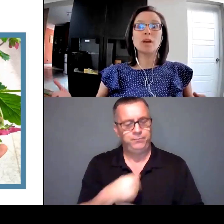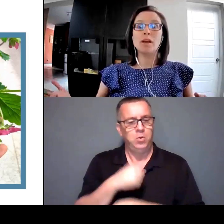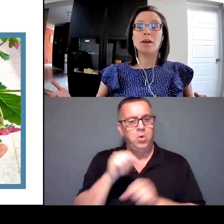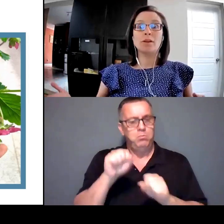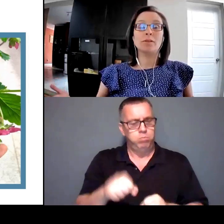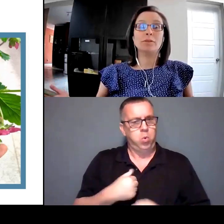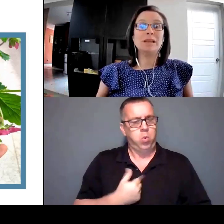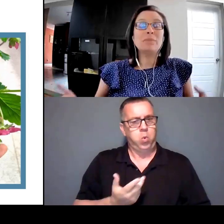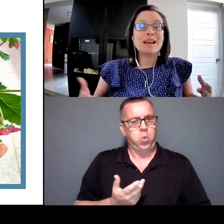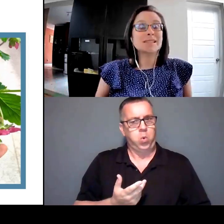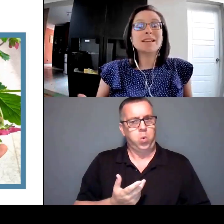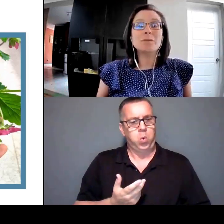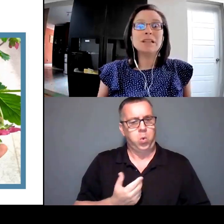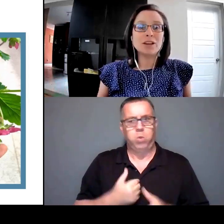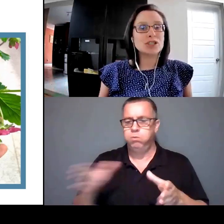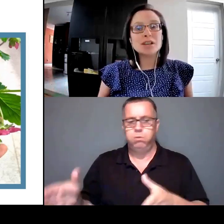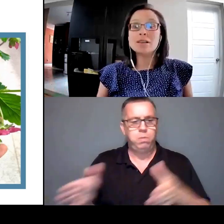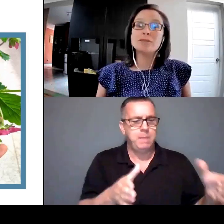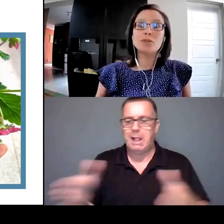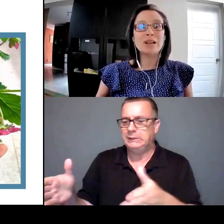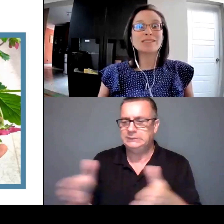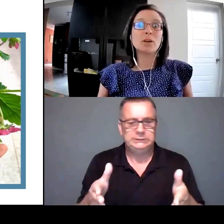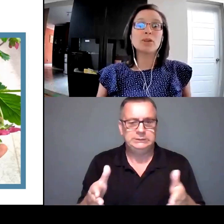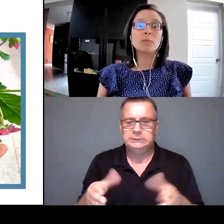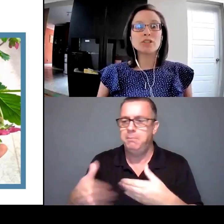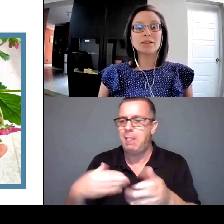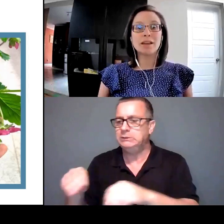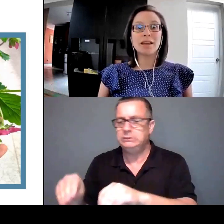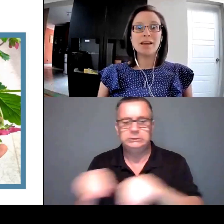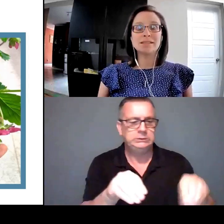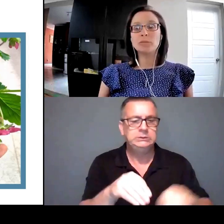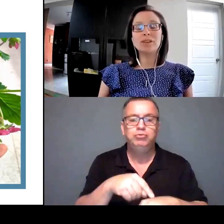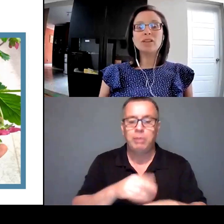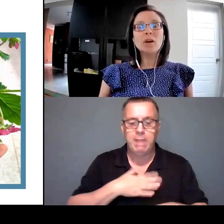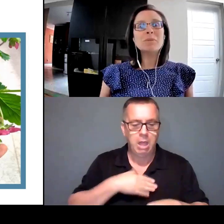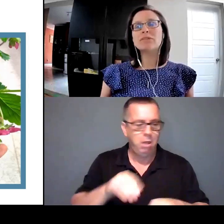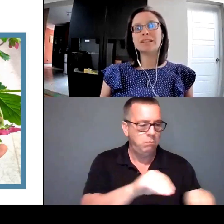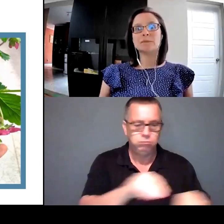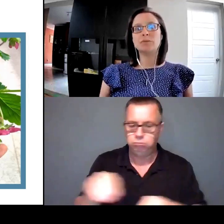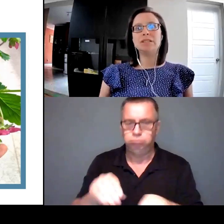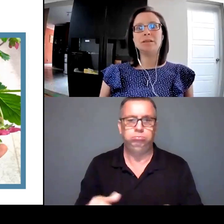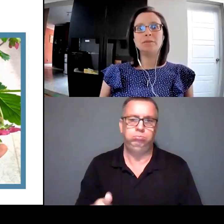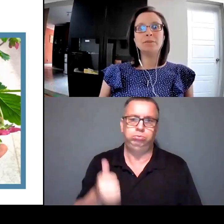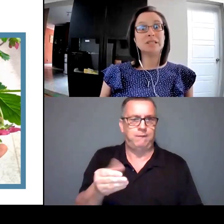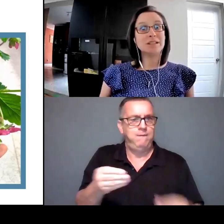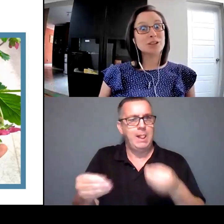peux déplacer et déménager d'une place à l'autre de mon jardin. Ça me donne énormément de flexibilité. Puis c'est là que je me